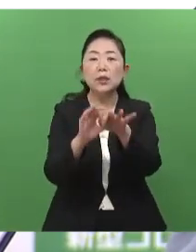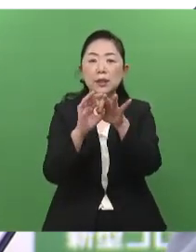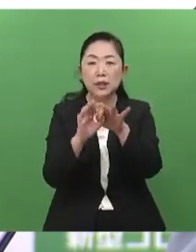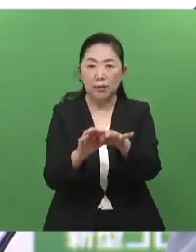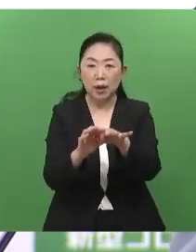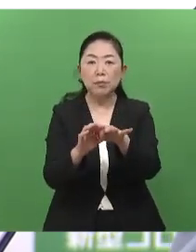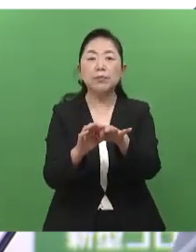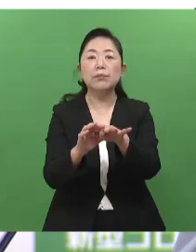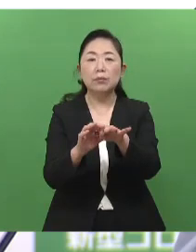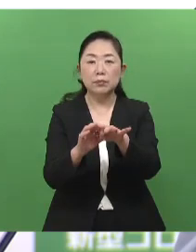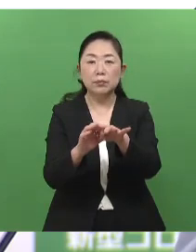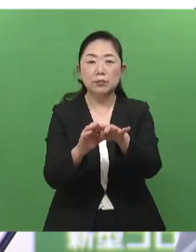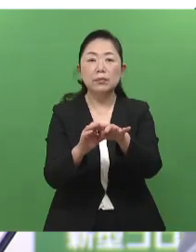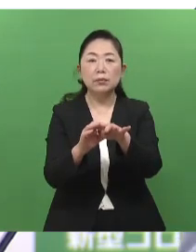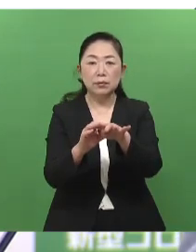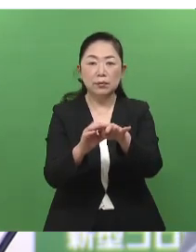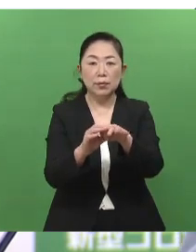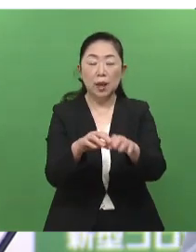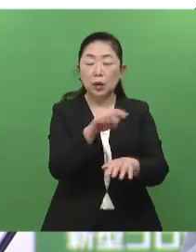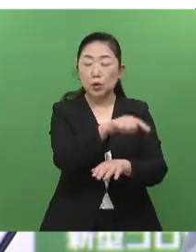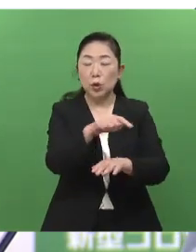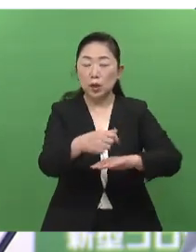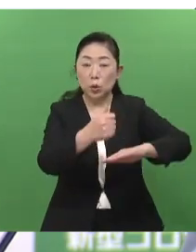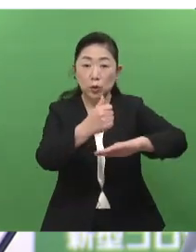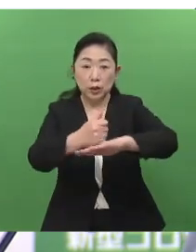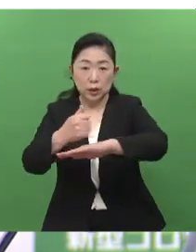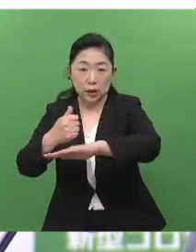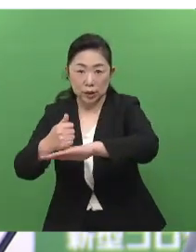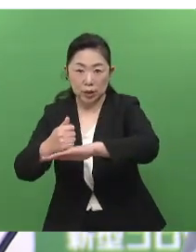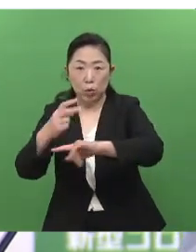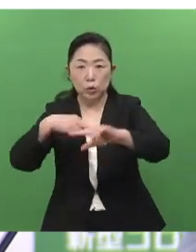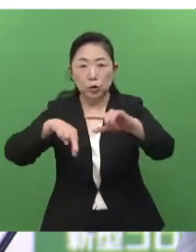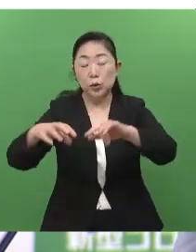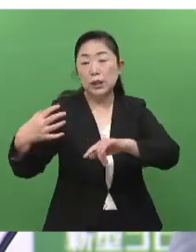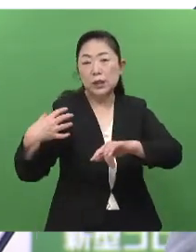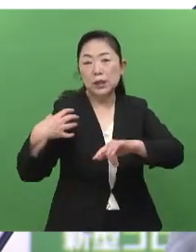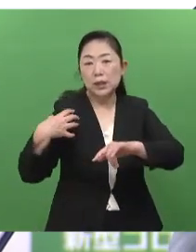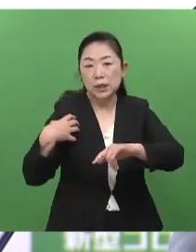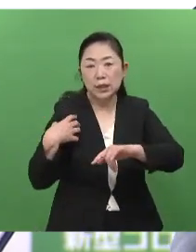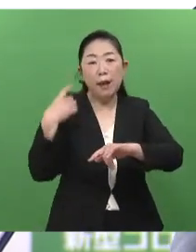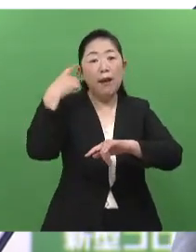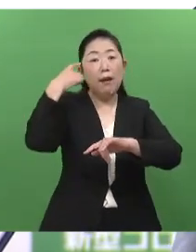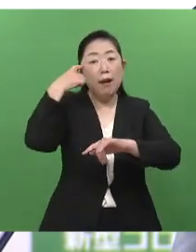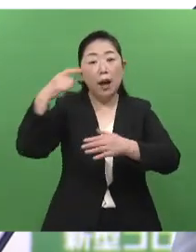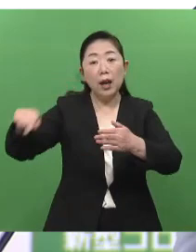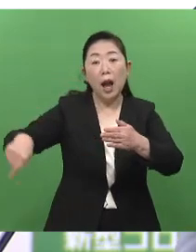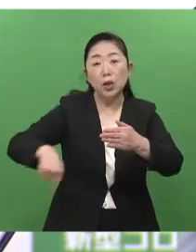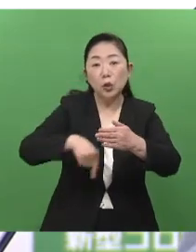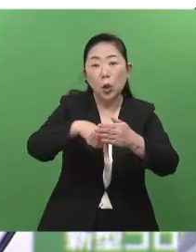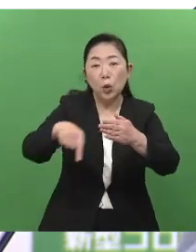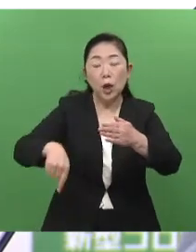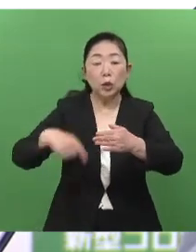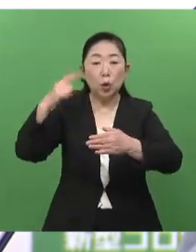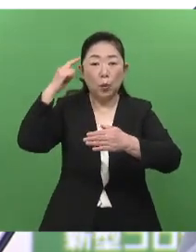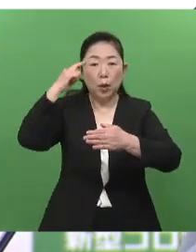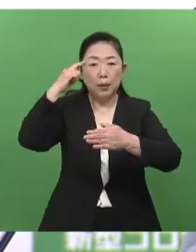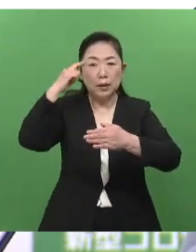それぞれの首長さんを中心としてお考えになることだと思いますが、ただやはり感染症っていうの